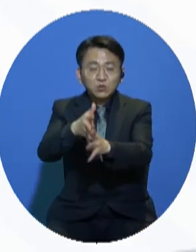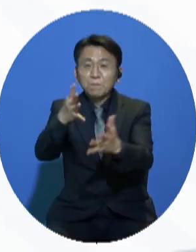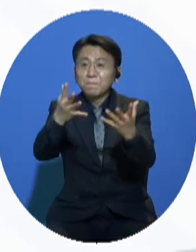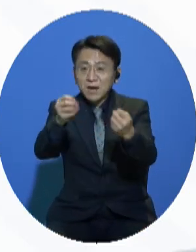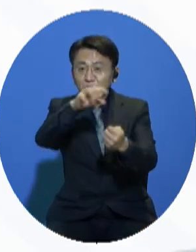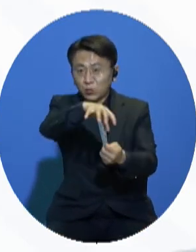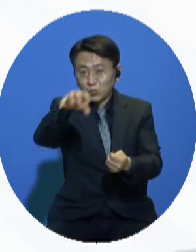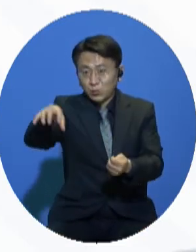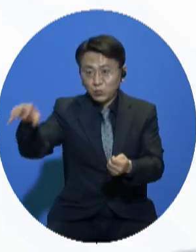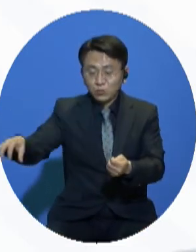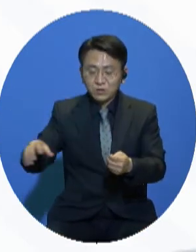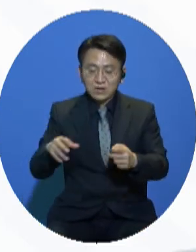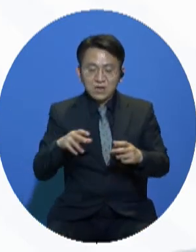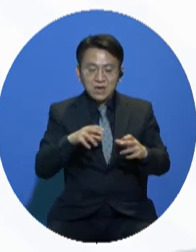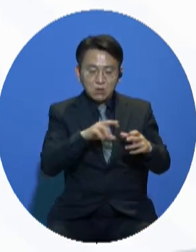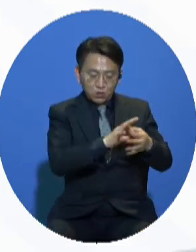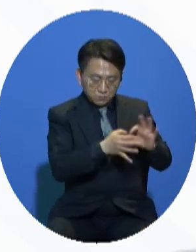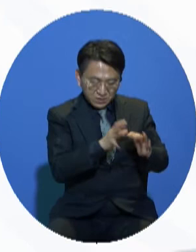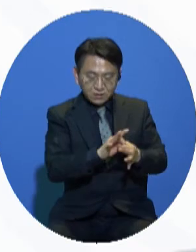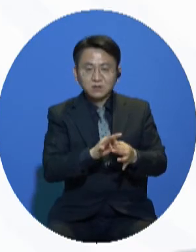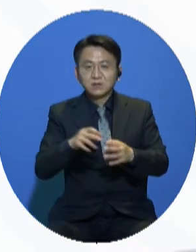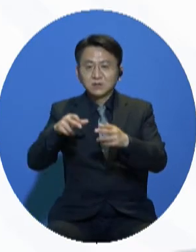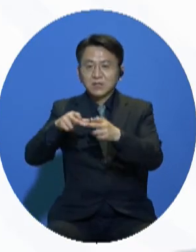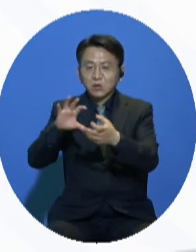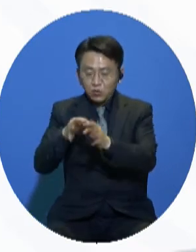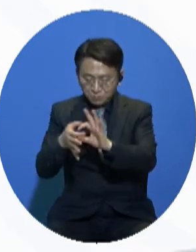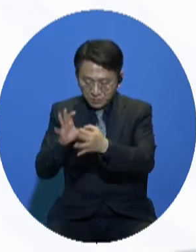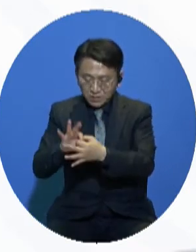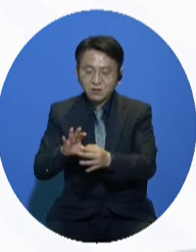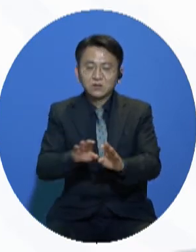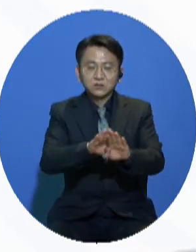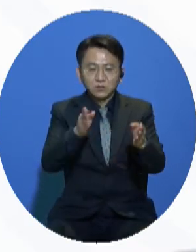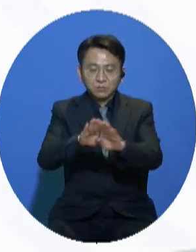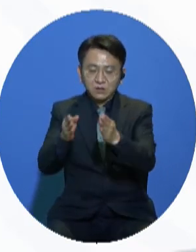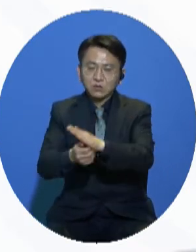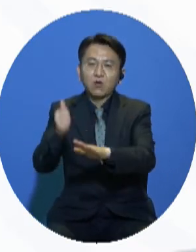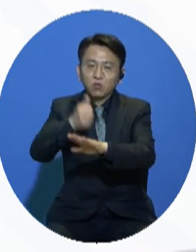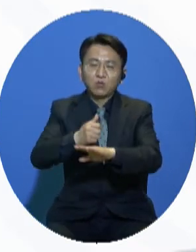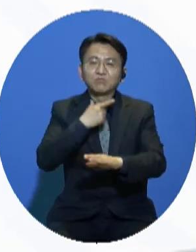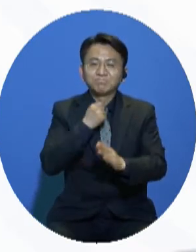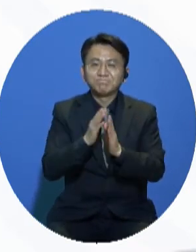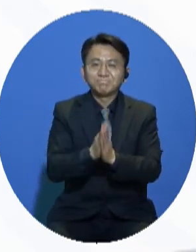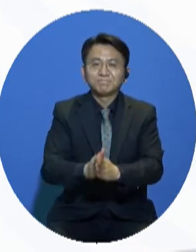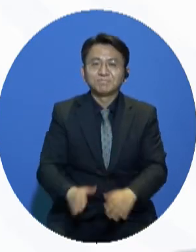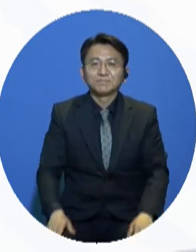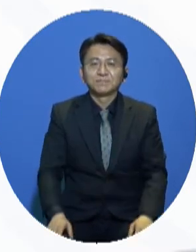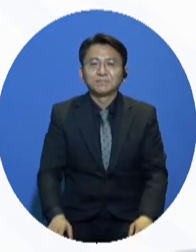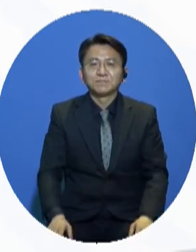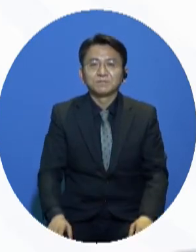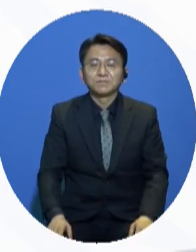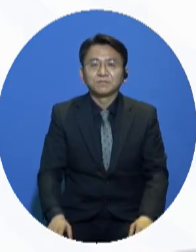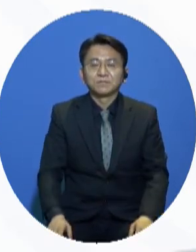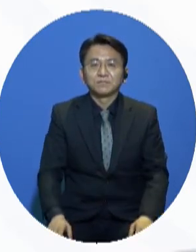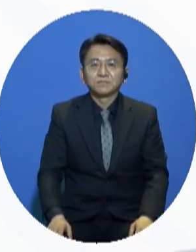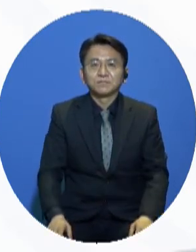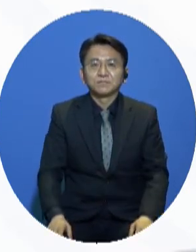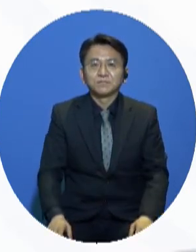올림픽과 패럴림픽을 성공적으로 개최하게 되기를 기대하고 있습니다.